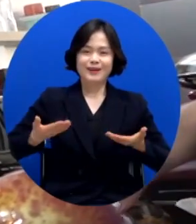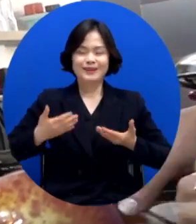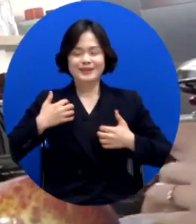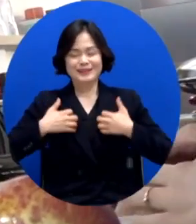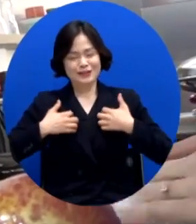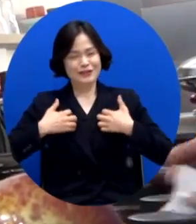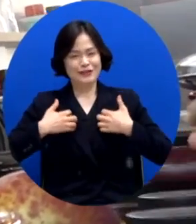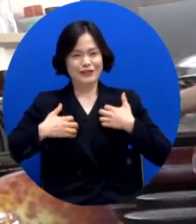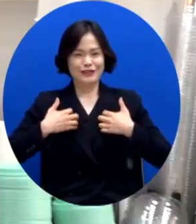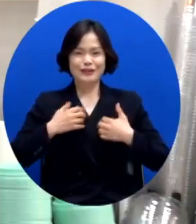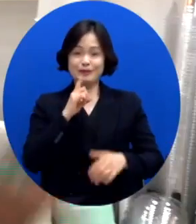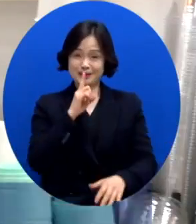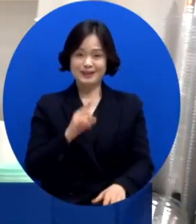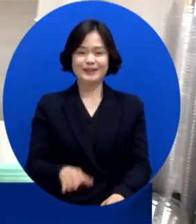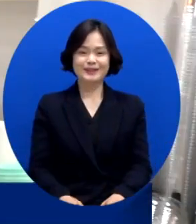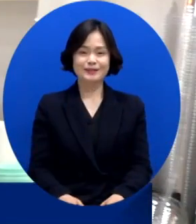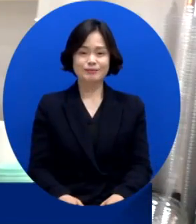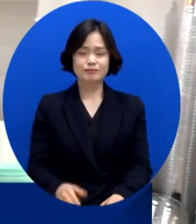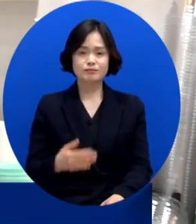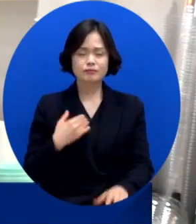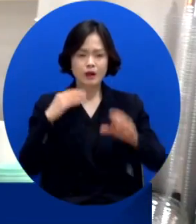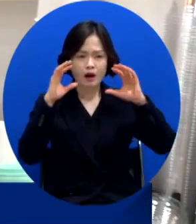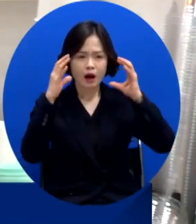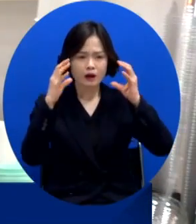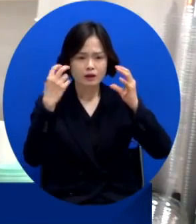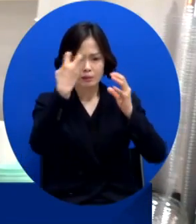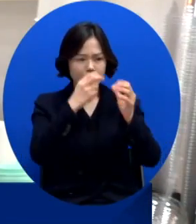고백합니다. 애한테 도와줄 수가 없는 거야.